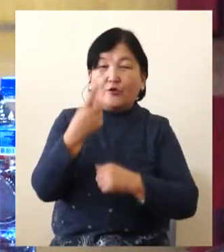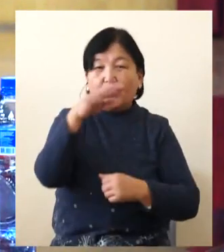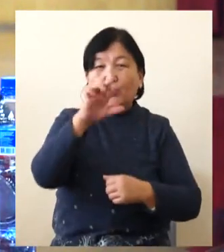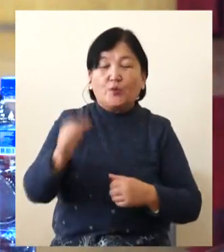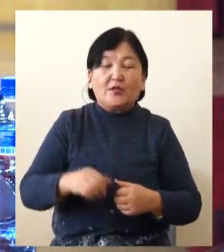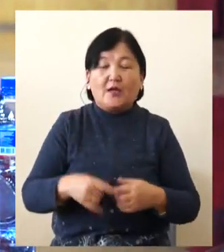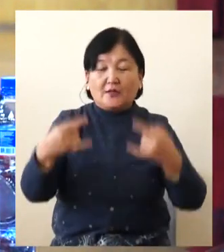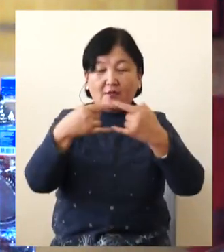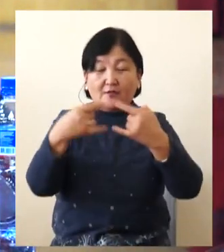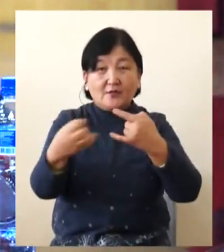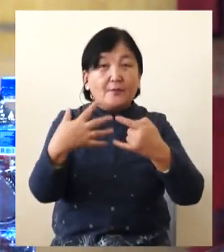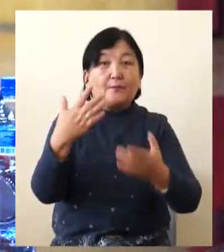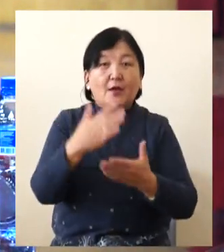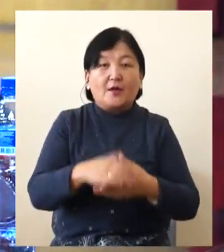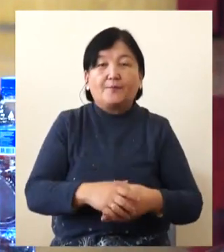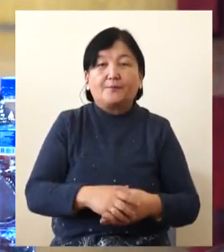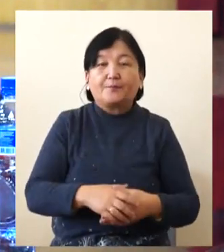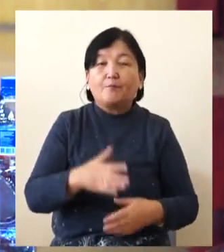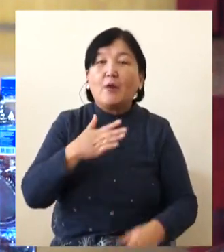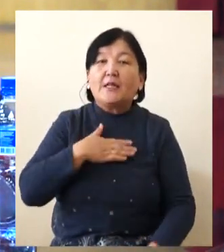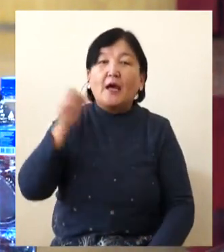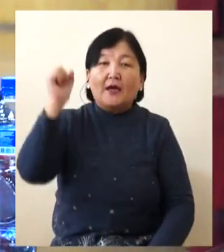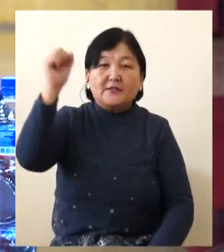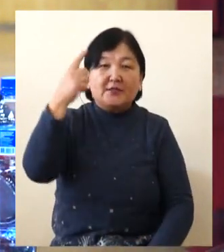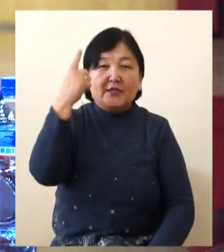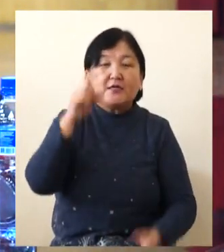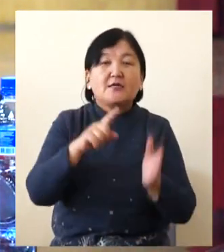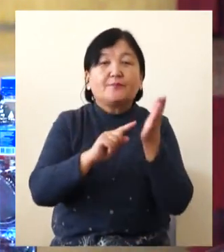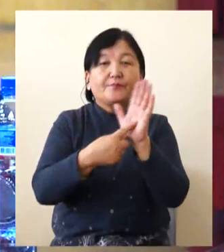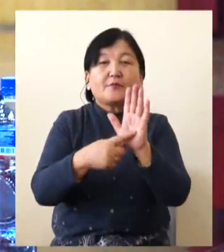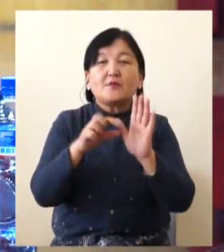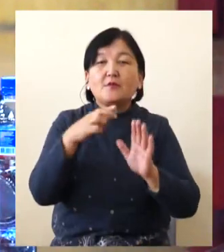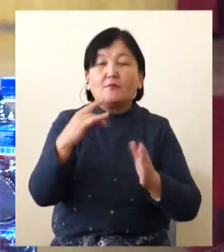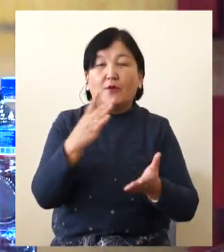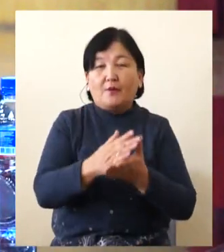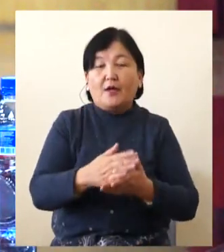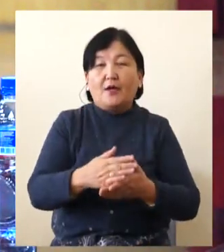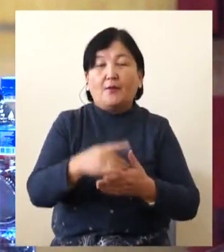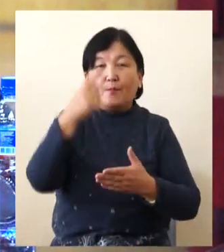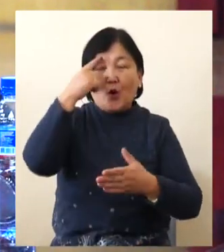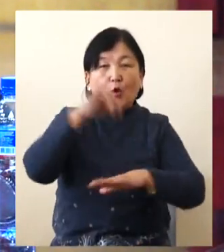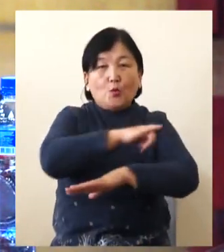явуулдаг. А энэ бол яг манай ардчлалын нэг хэлбэр гэж бодож байгаа. Орон даяа